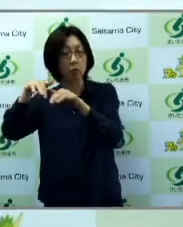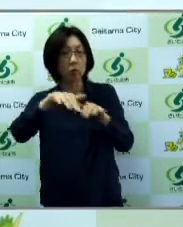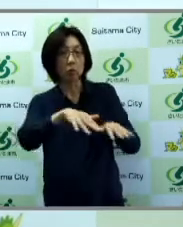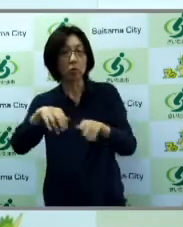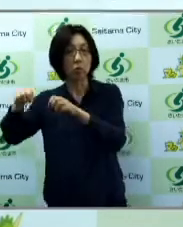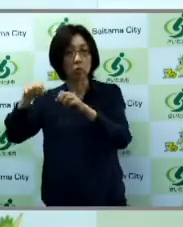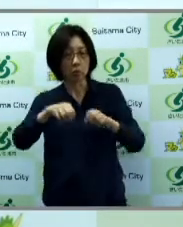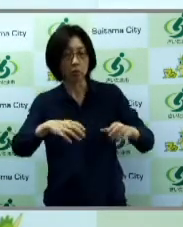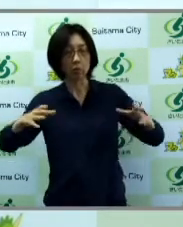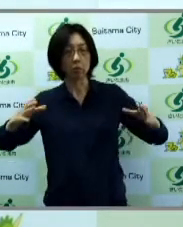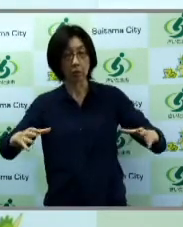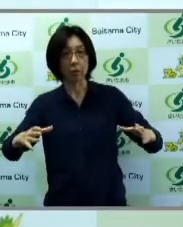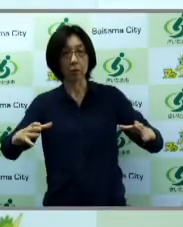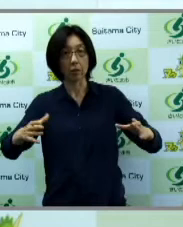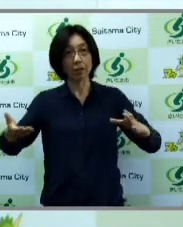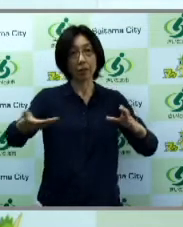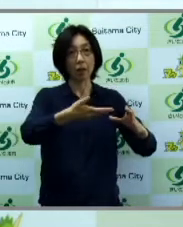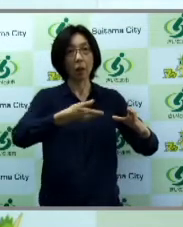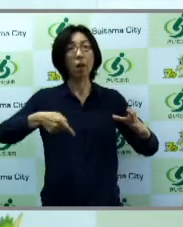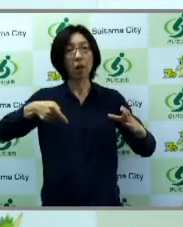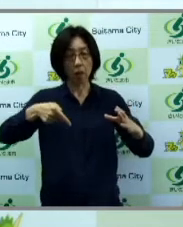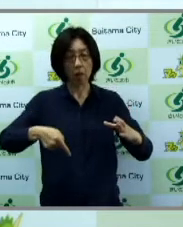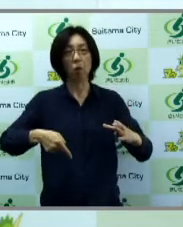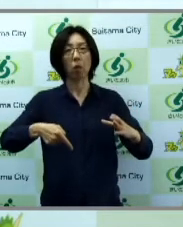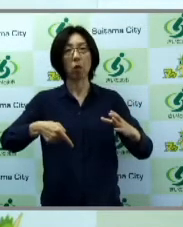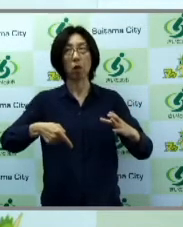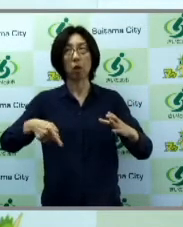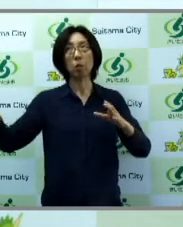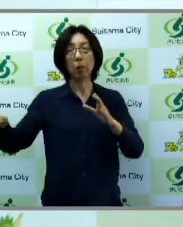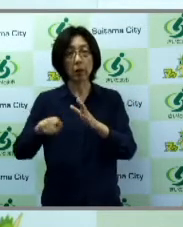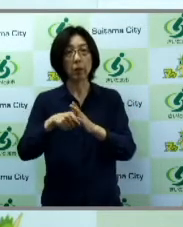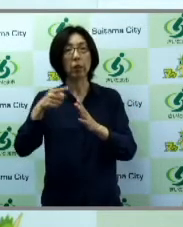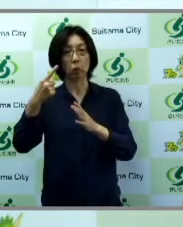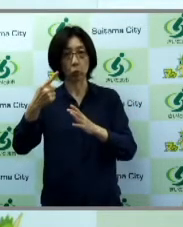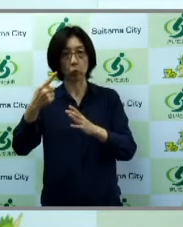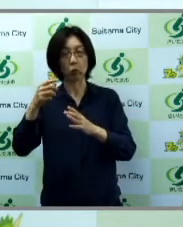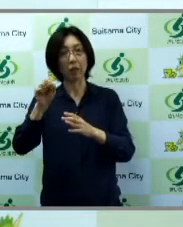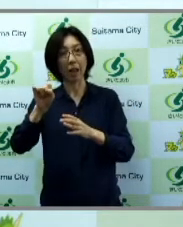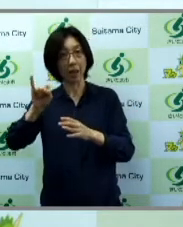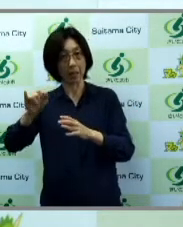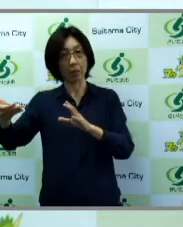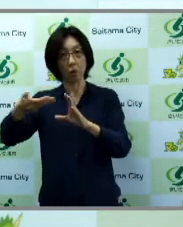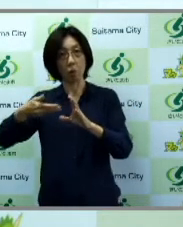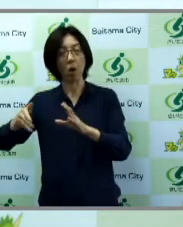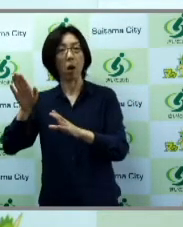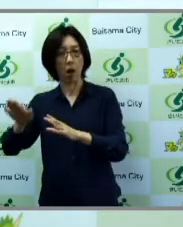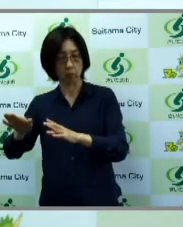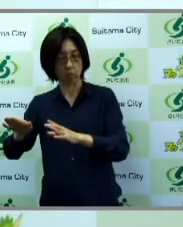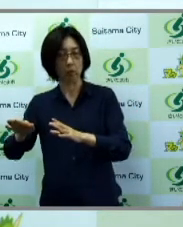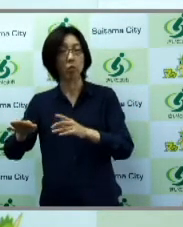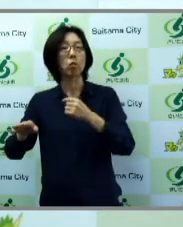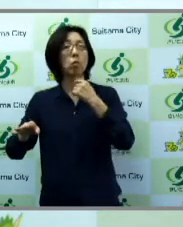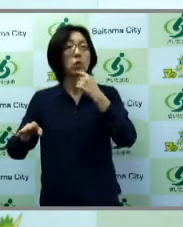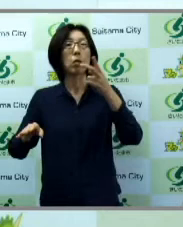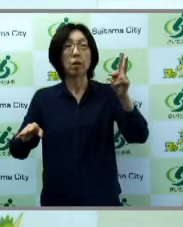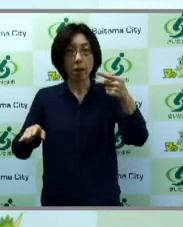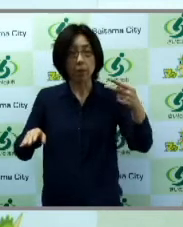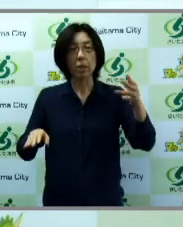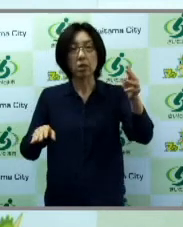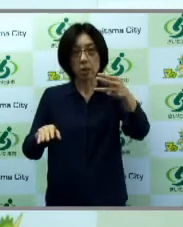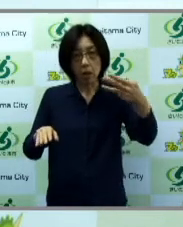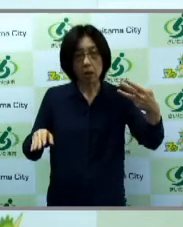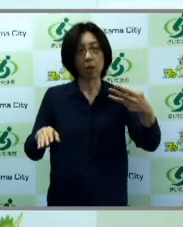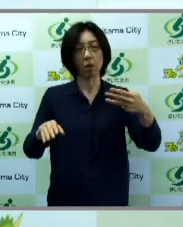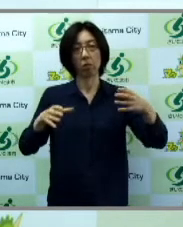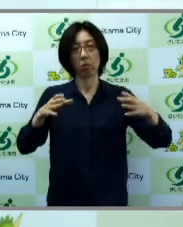の近くにですね、今その第三調節池を作るということの計画があり、それを